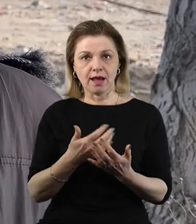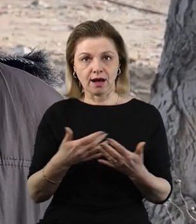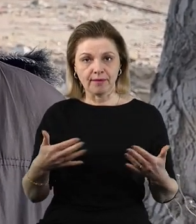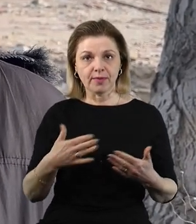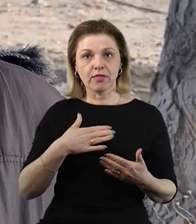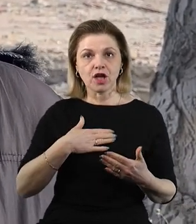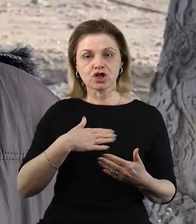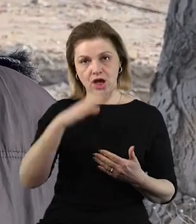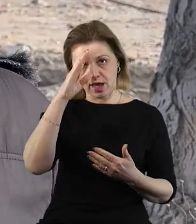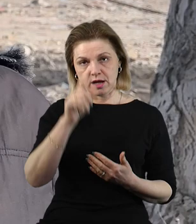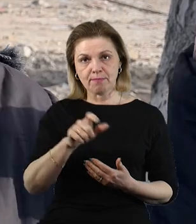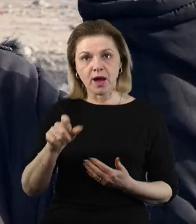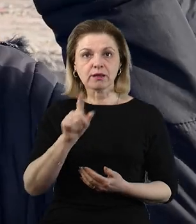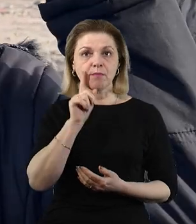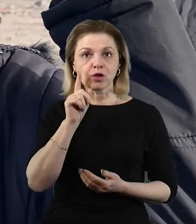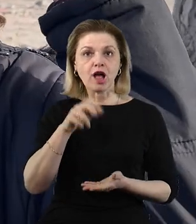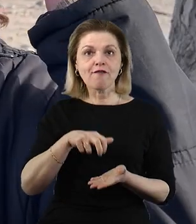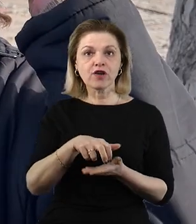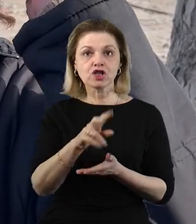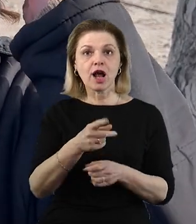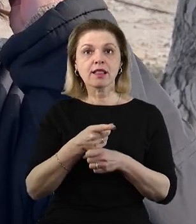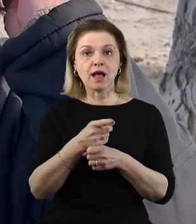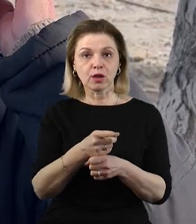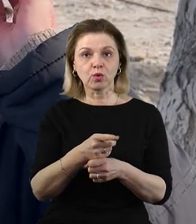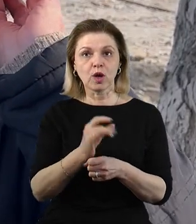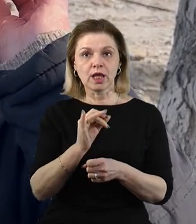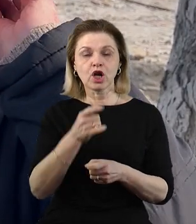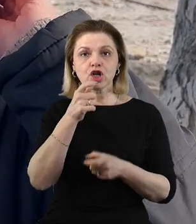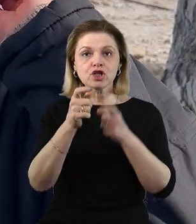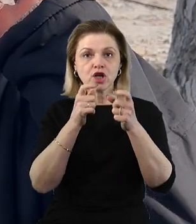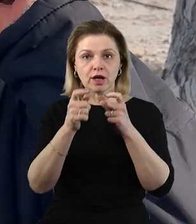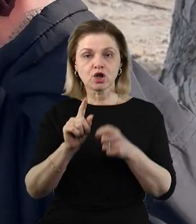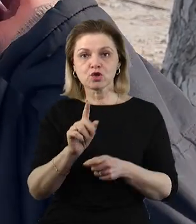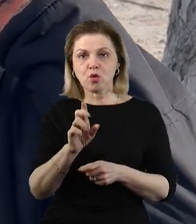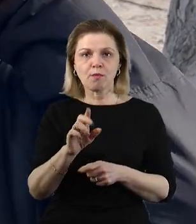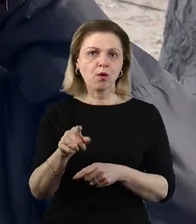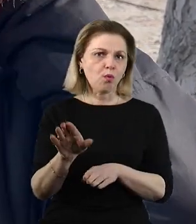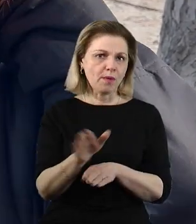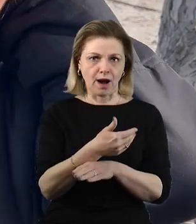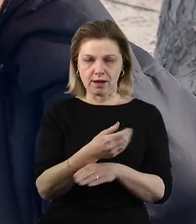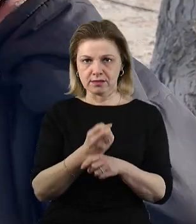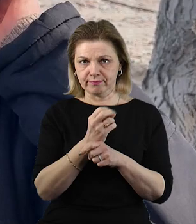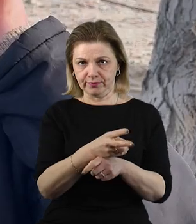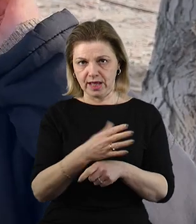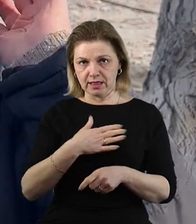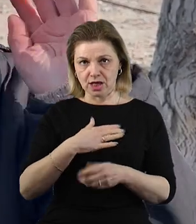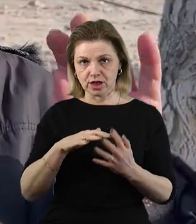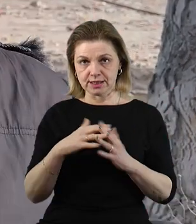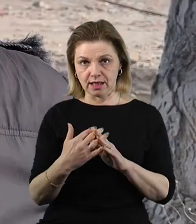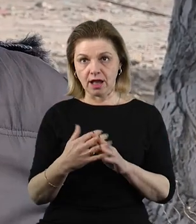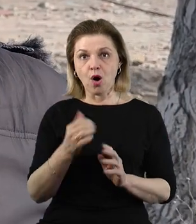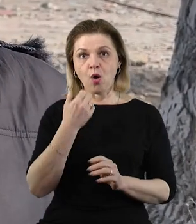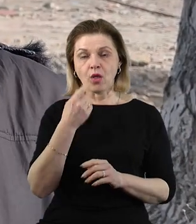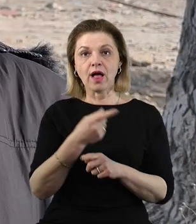наши ребята молоджь вышли к танку и стали их кричать тем чтобы они убирались с нашего села уходили